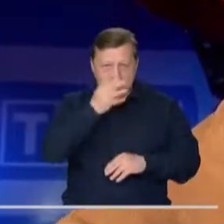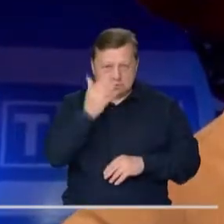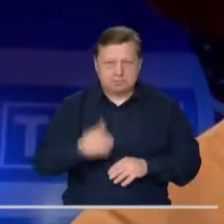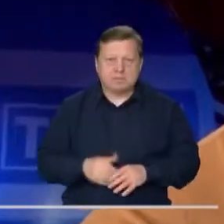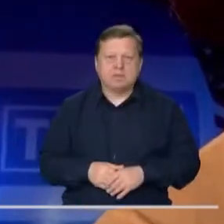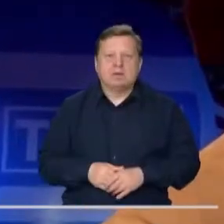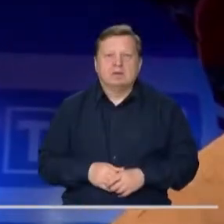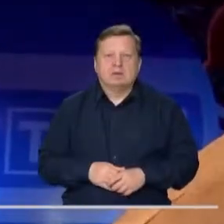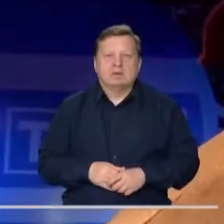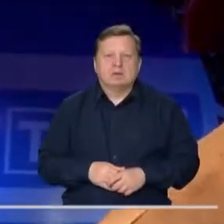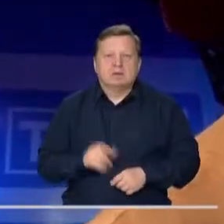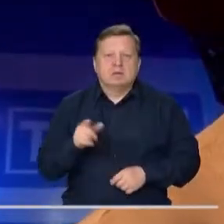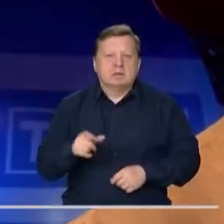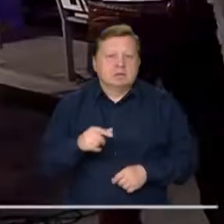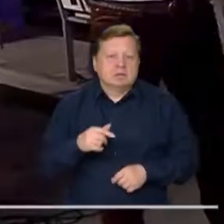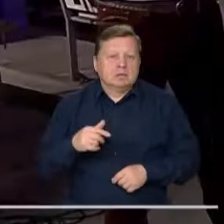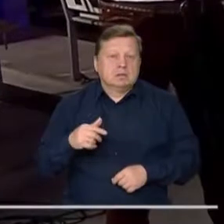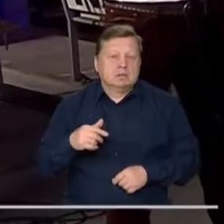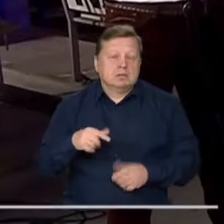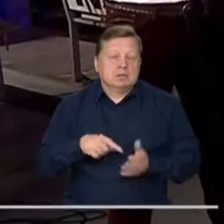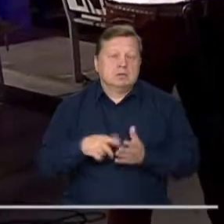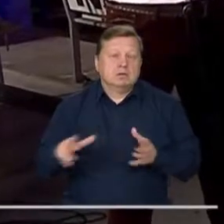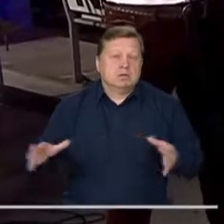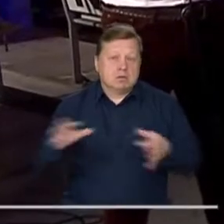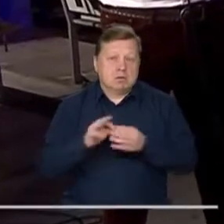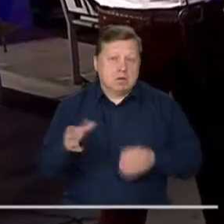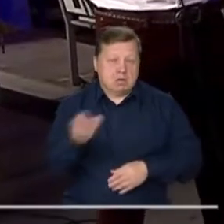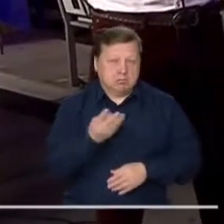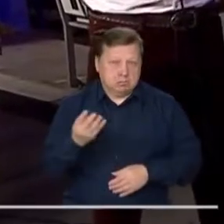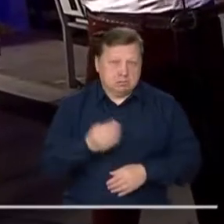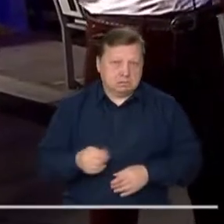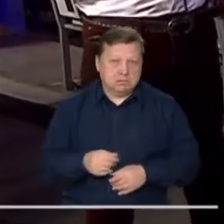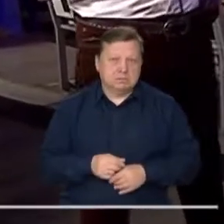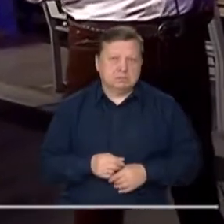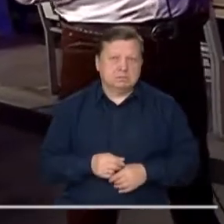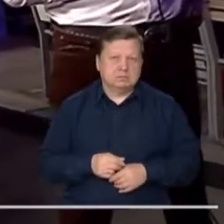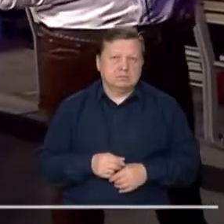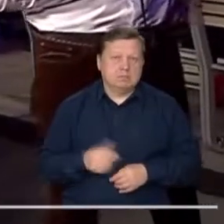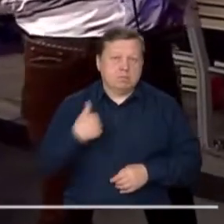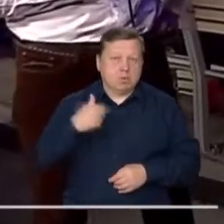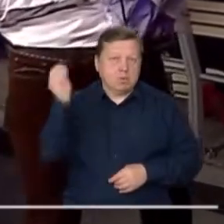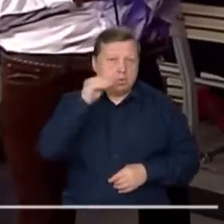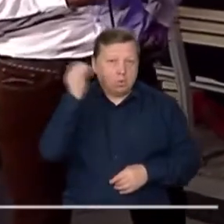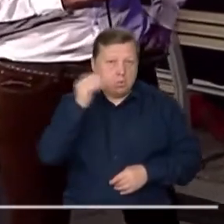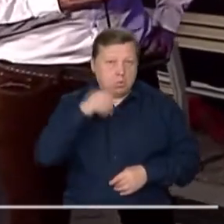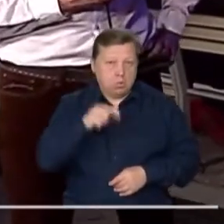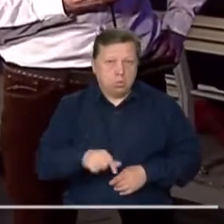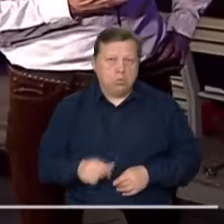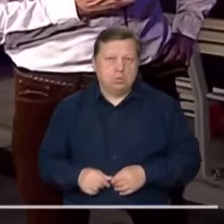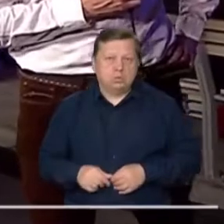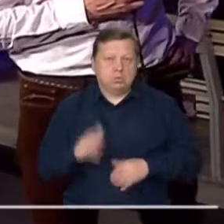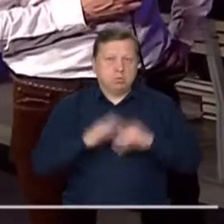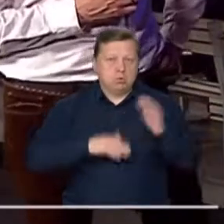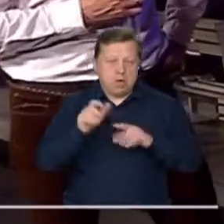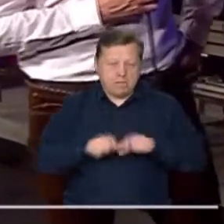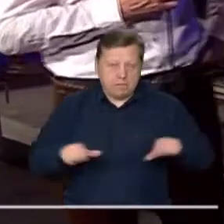Małopolsce. A my wspólnie po prostu od samych młodzieńczych lat uczyliśmy się budowania boiska,